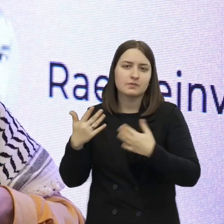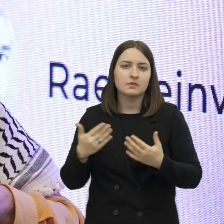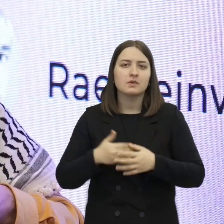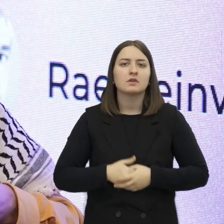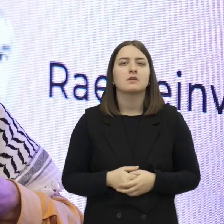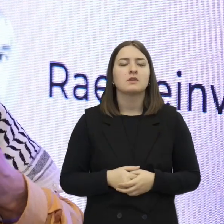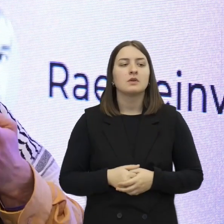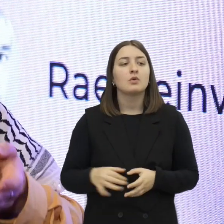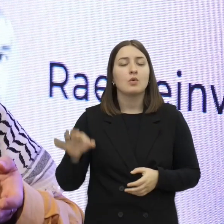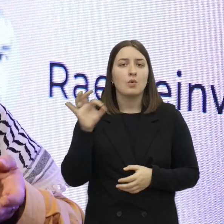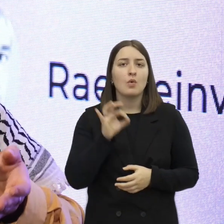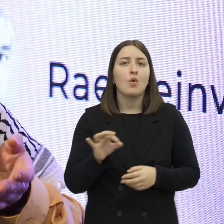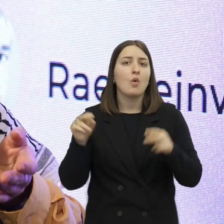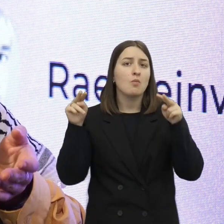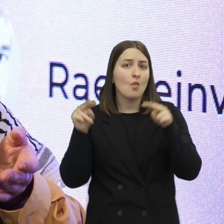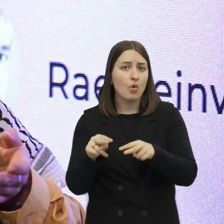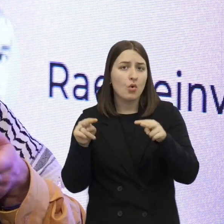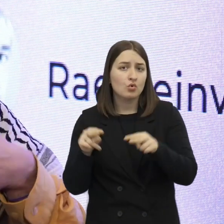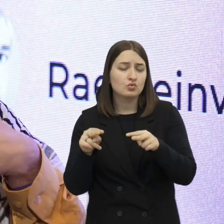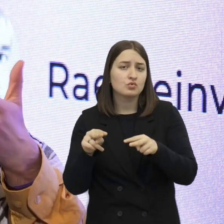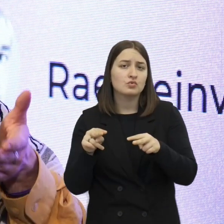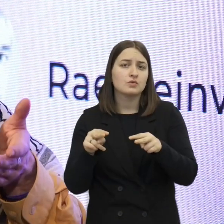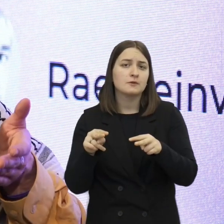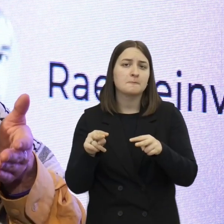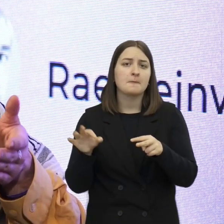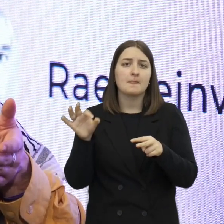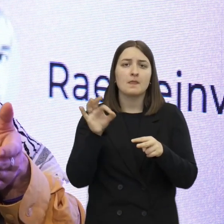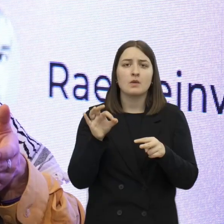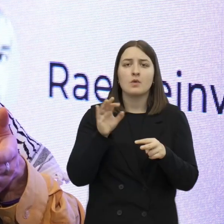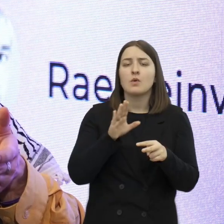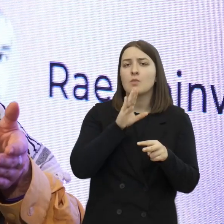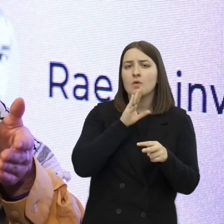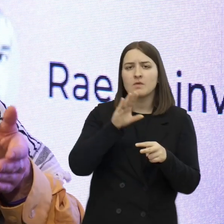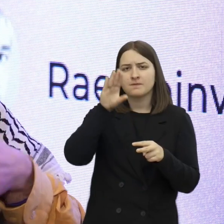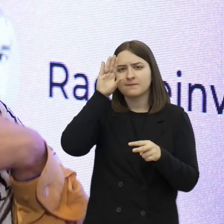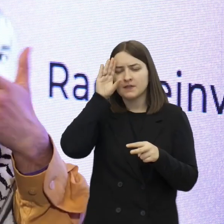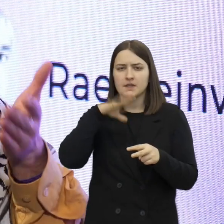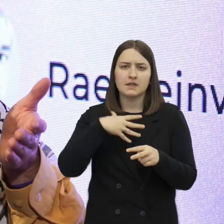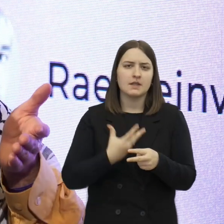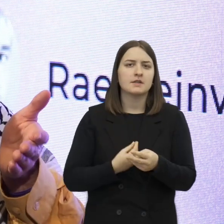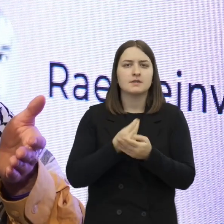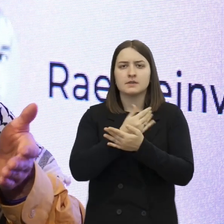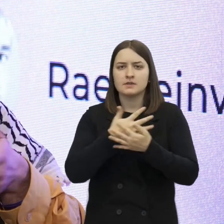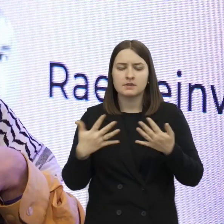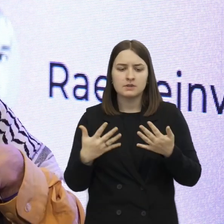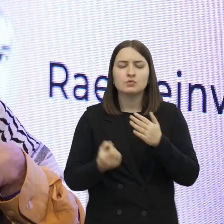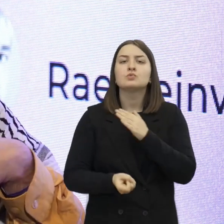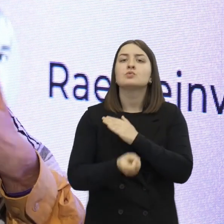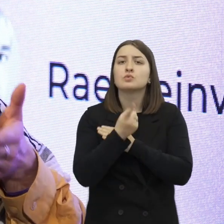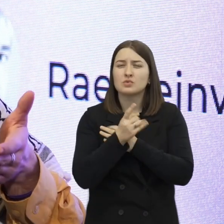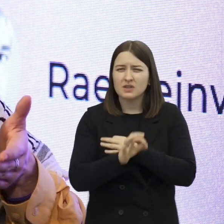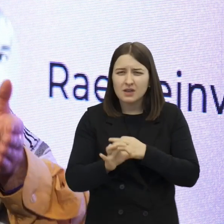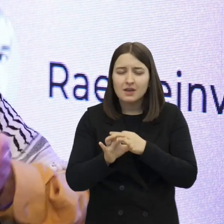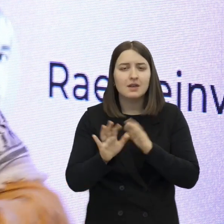dekolonialistinį požiūrį, tai ir ta pati lyties binariškumo sistema neatsirado iš niekur,